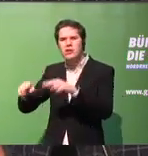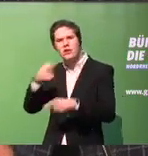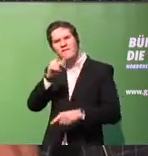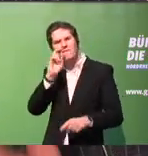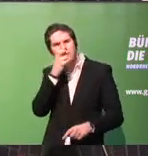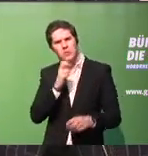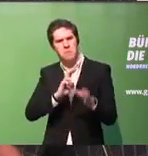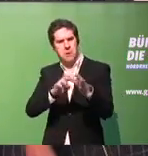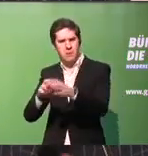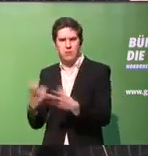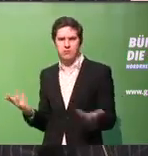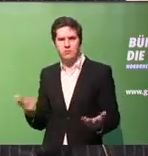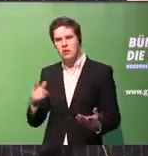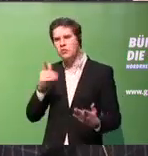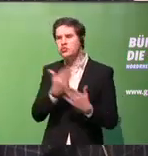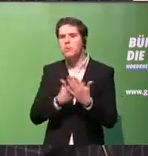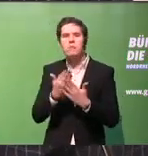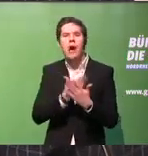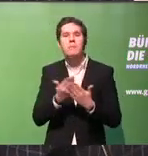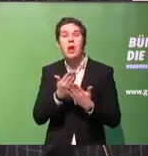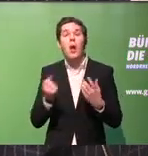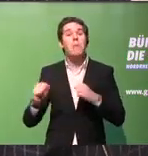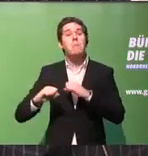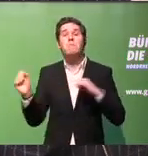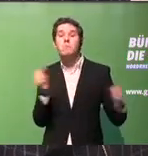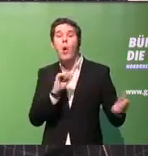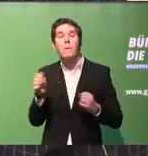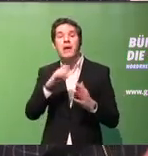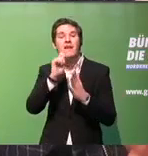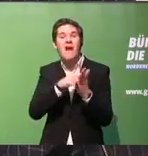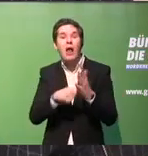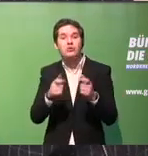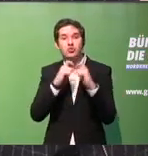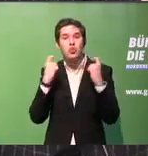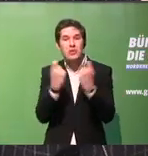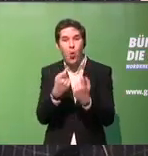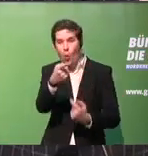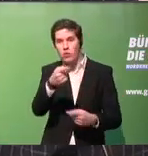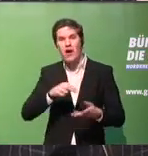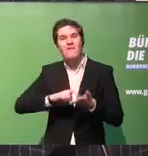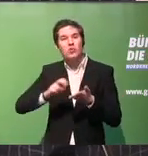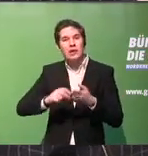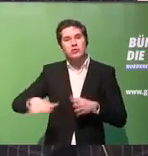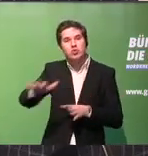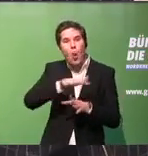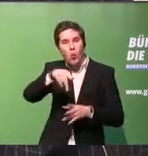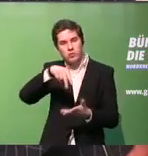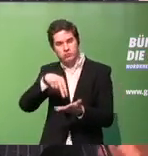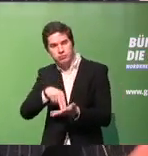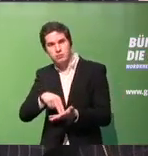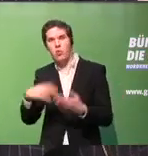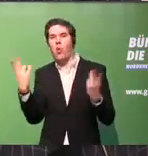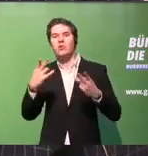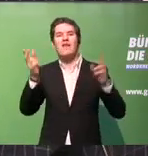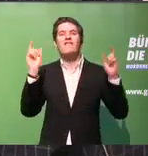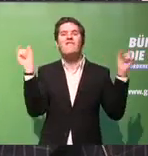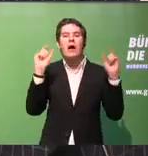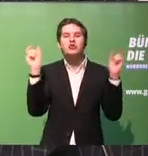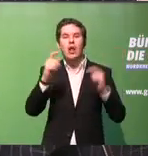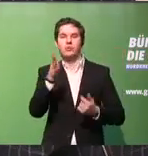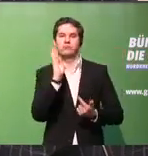Ortsverband, als Aktion ein mobiles Wahlstudio, zum Beispiel in meiner Fußgängerzone zu machen, eine Veranstaltung dazu zu machen. Ladet